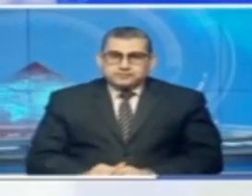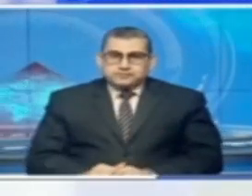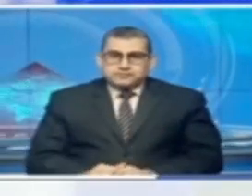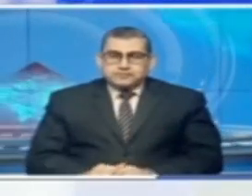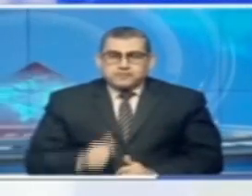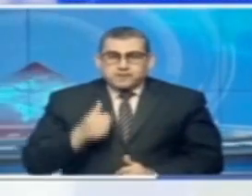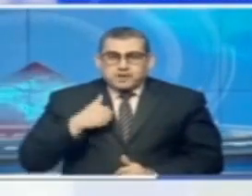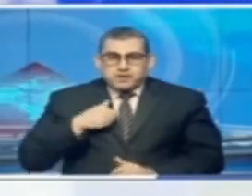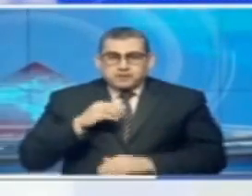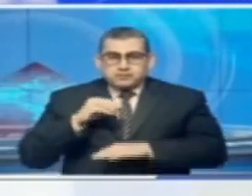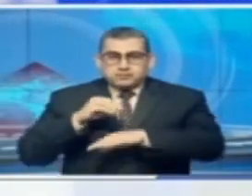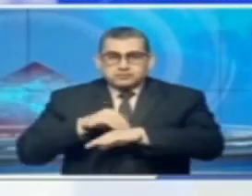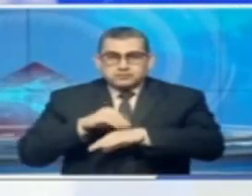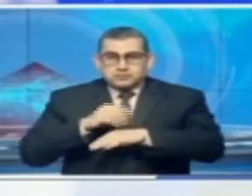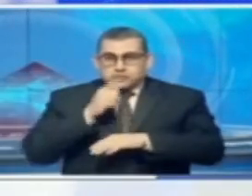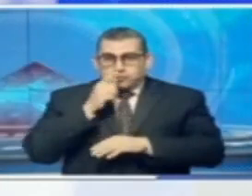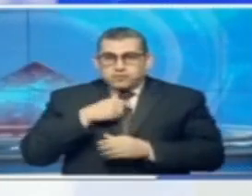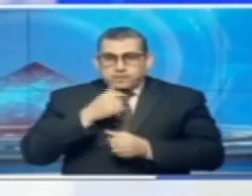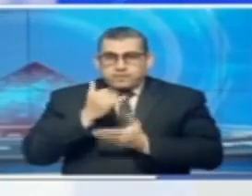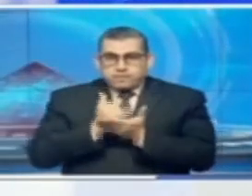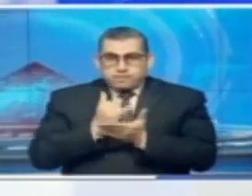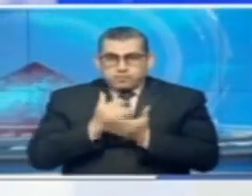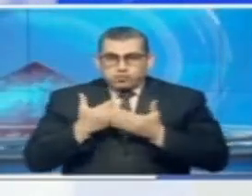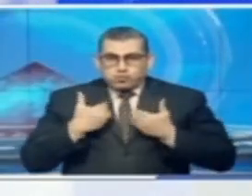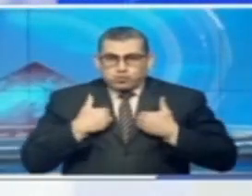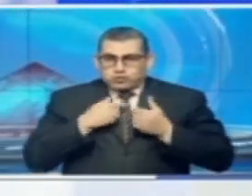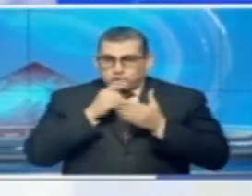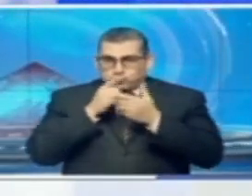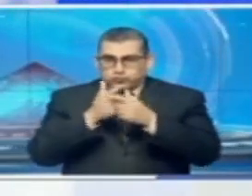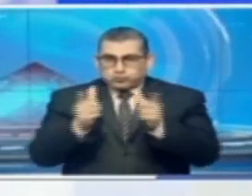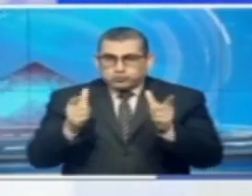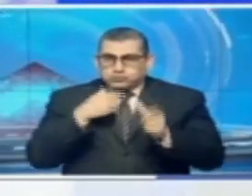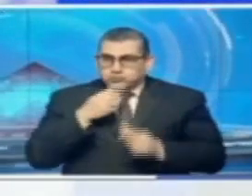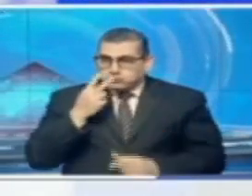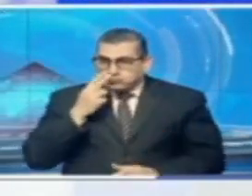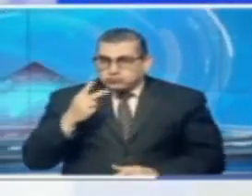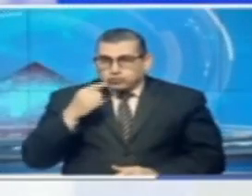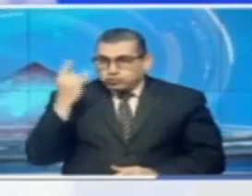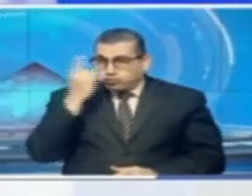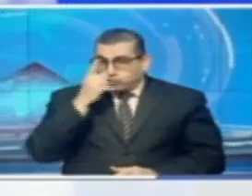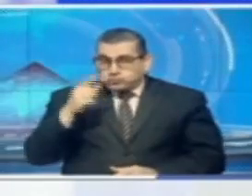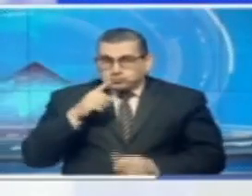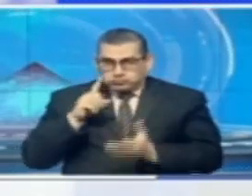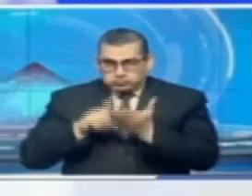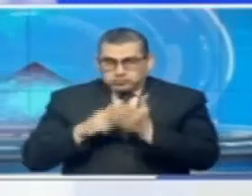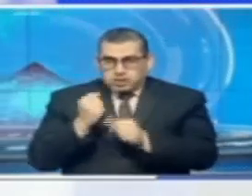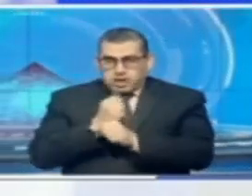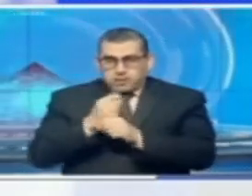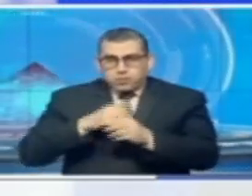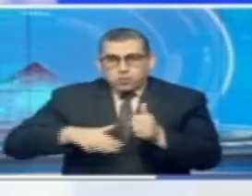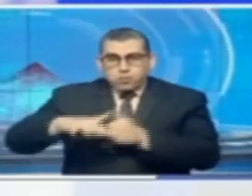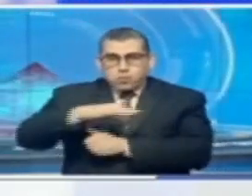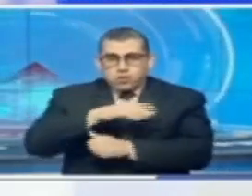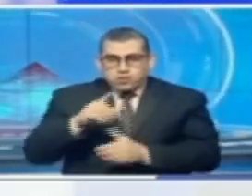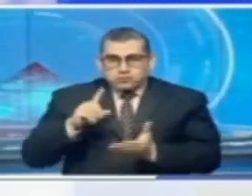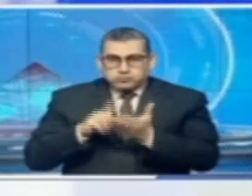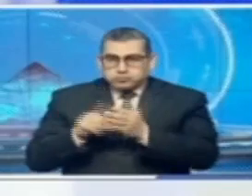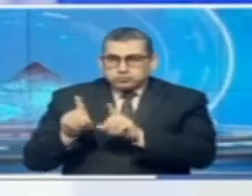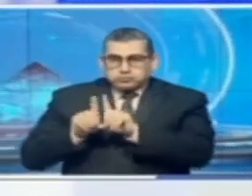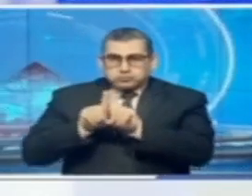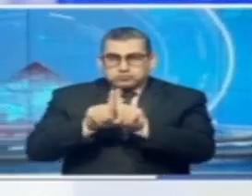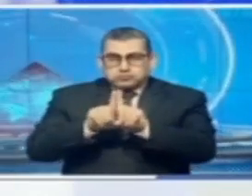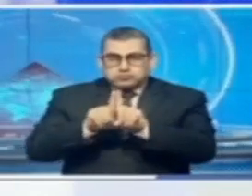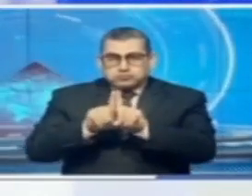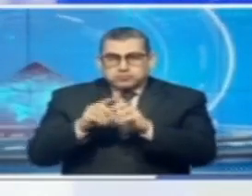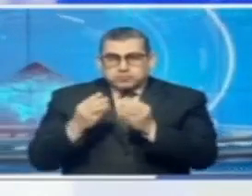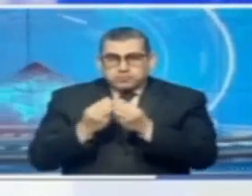وإنني من موقع المسؤولية أثمن دورهم الوطني جنبا إلى جنب